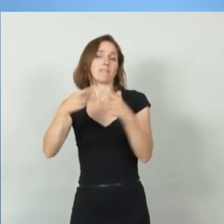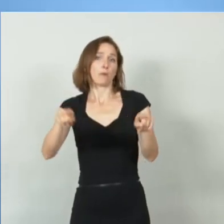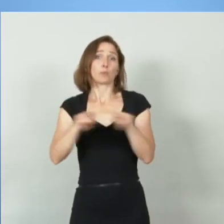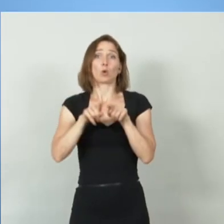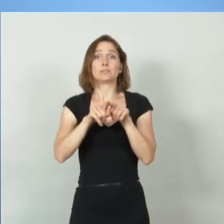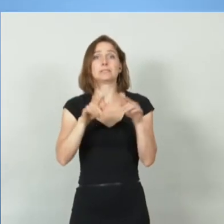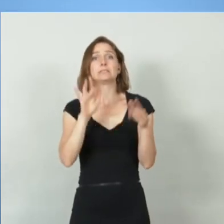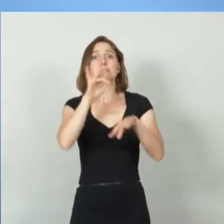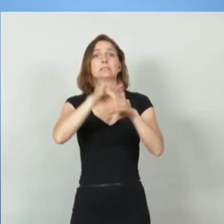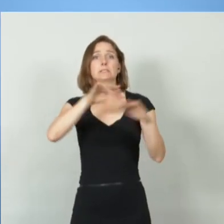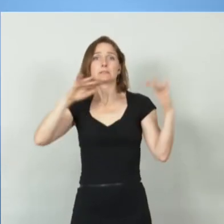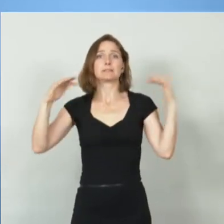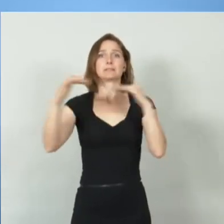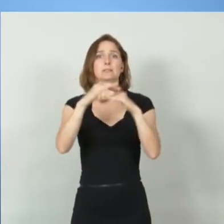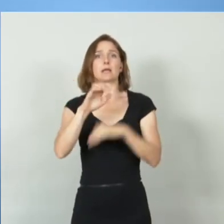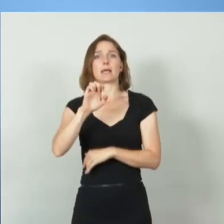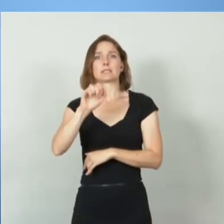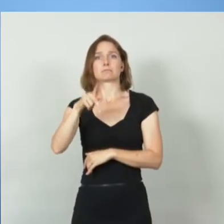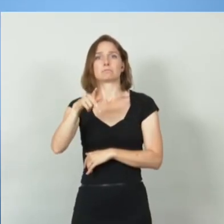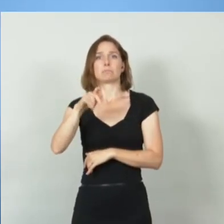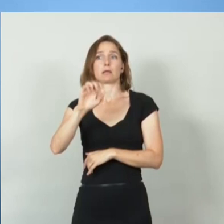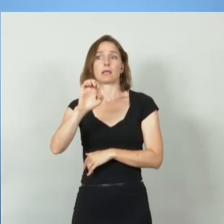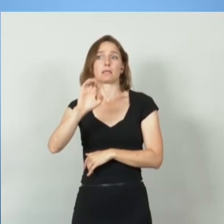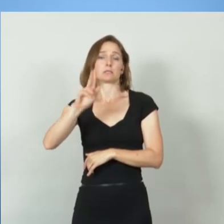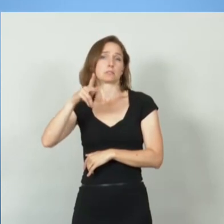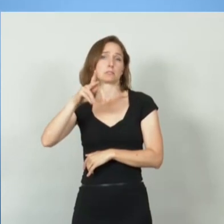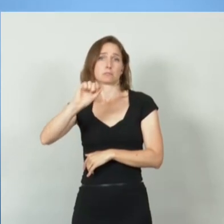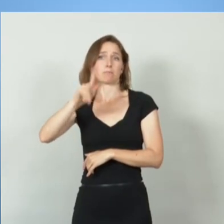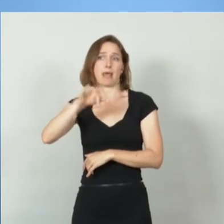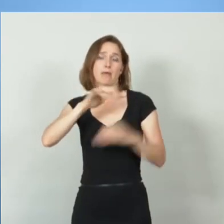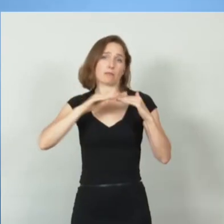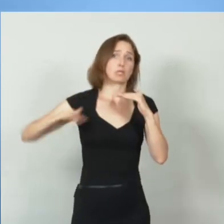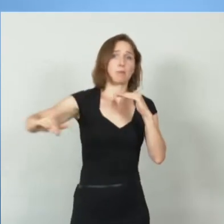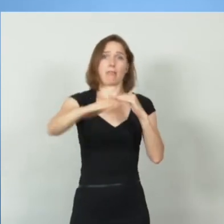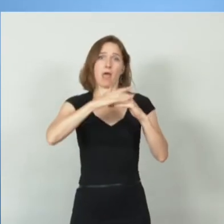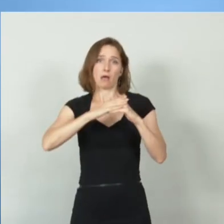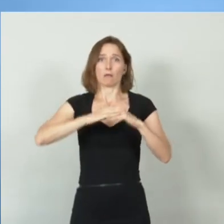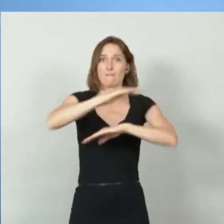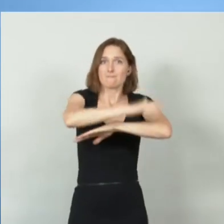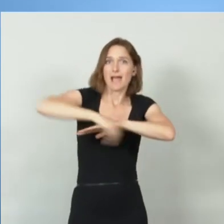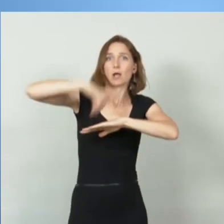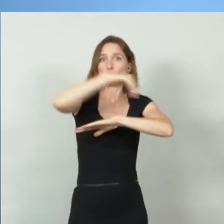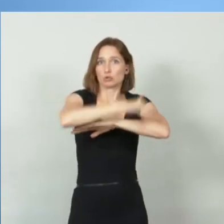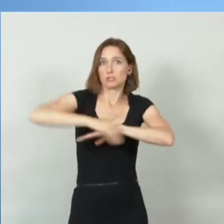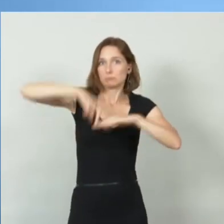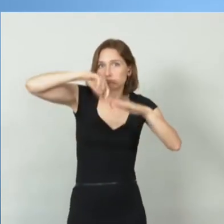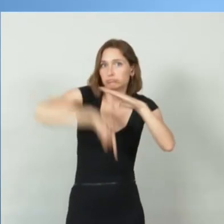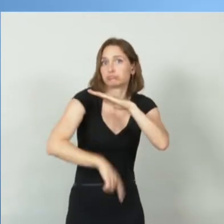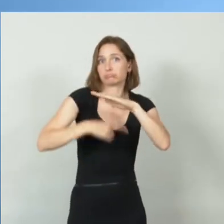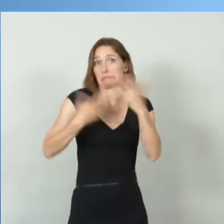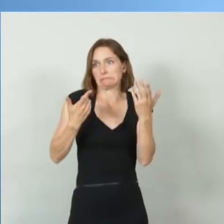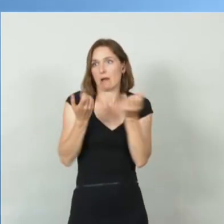dont il faut tenir compte et qui motive et bien l'évolution des investissements je termine avec